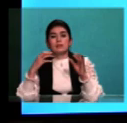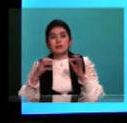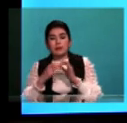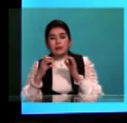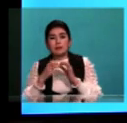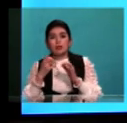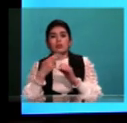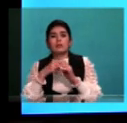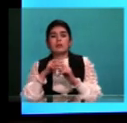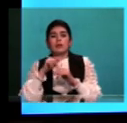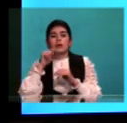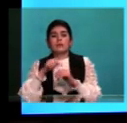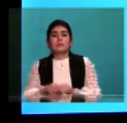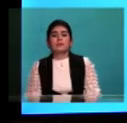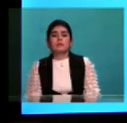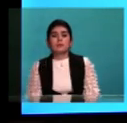сохранили,